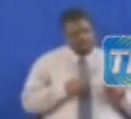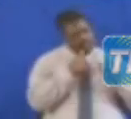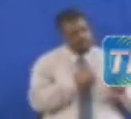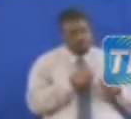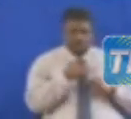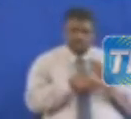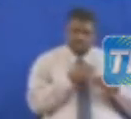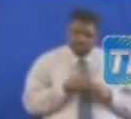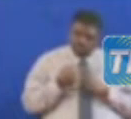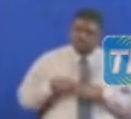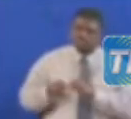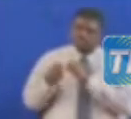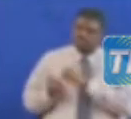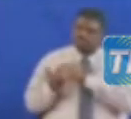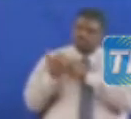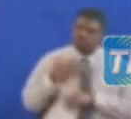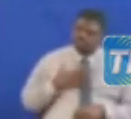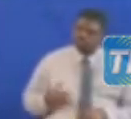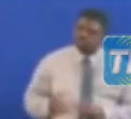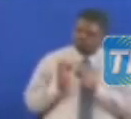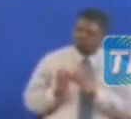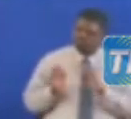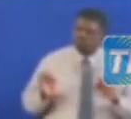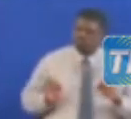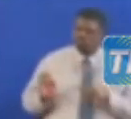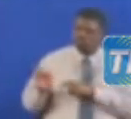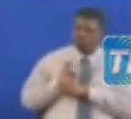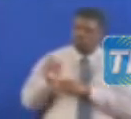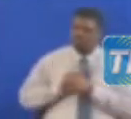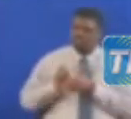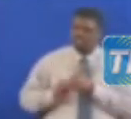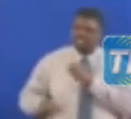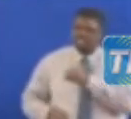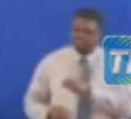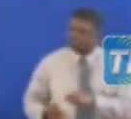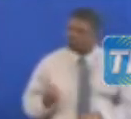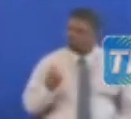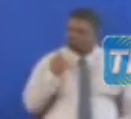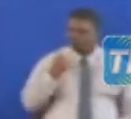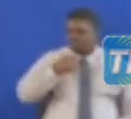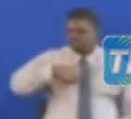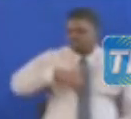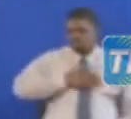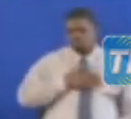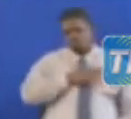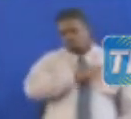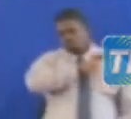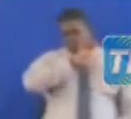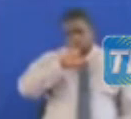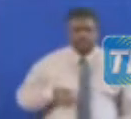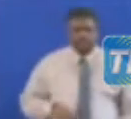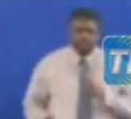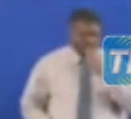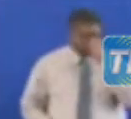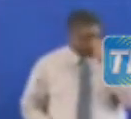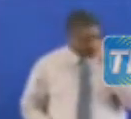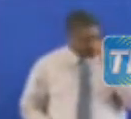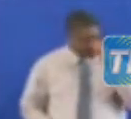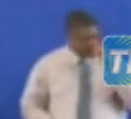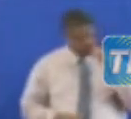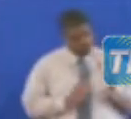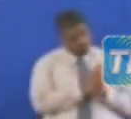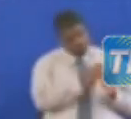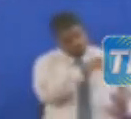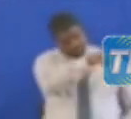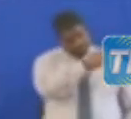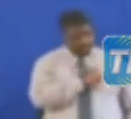nimwaahidi nitaendelea kutimiza wajibu wangu kwa weledi katika kuisimamia ofisi hii kwa nguvu zangu zote. Mheshimiwa Spika, naomba kukushukuru